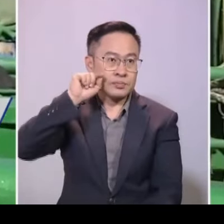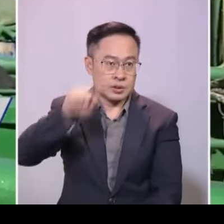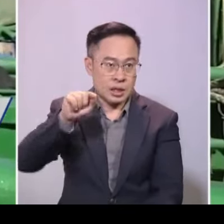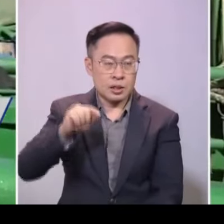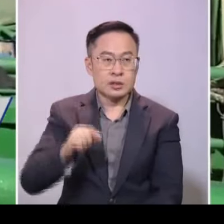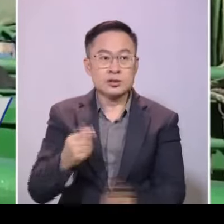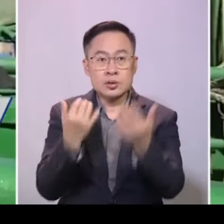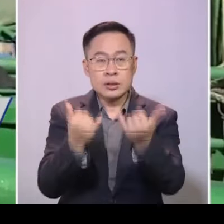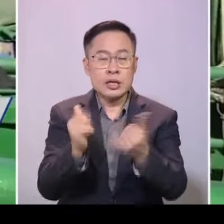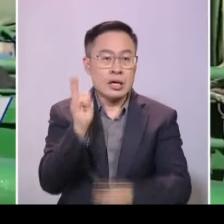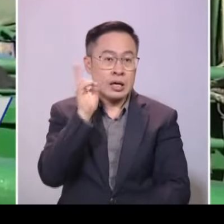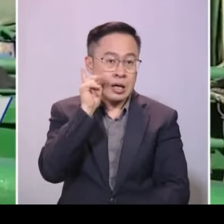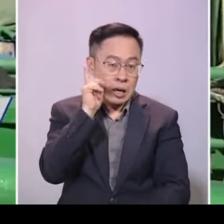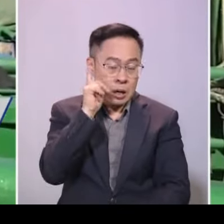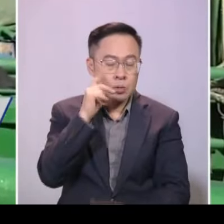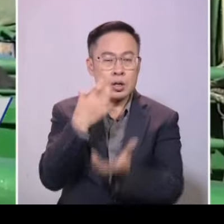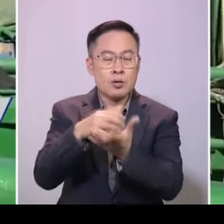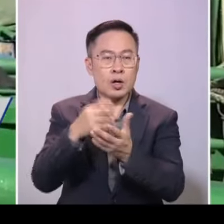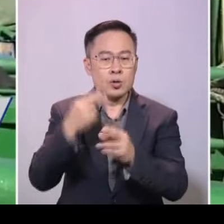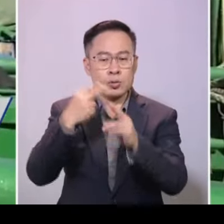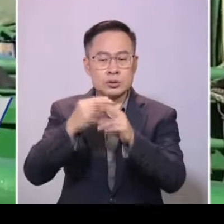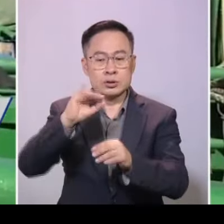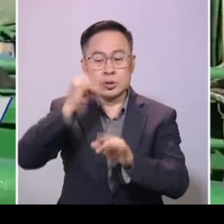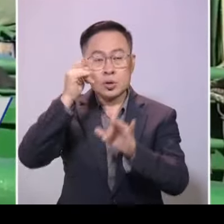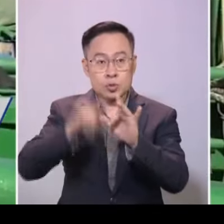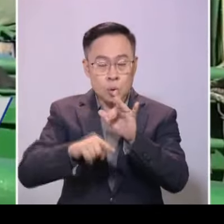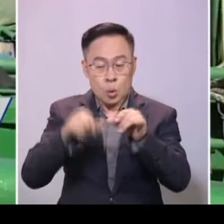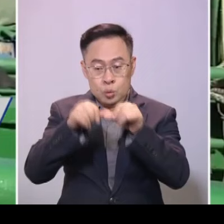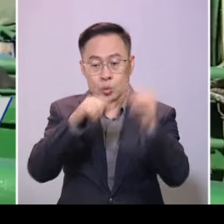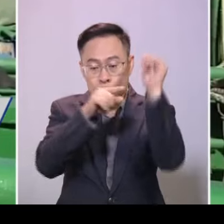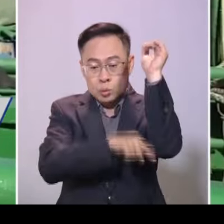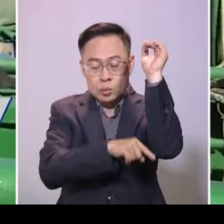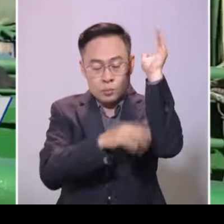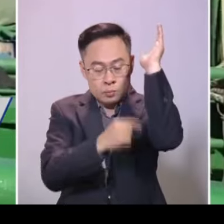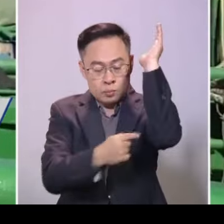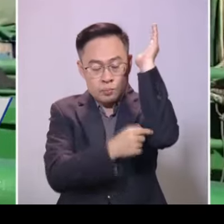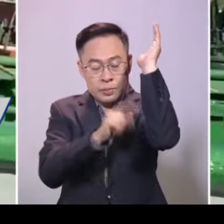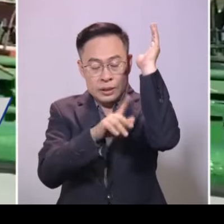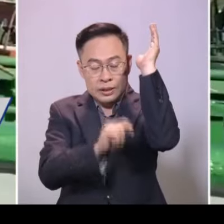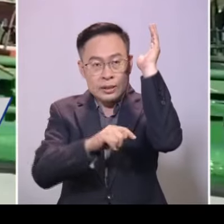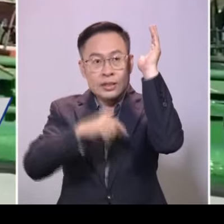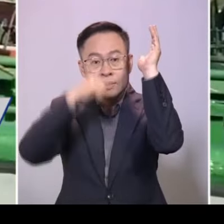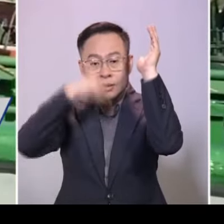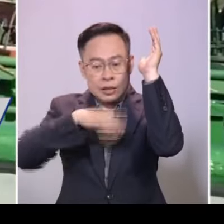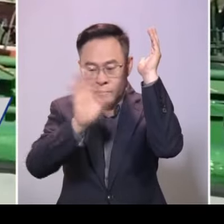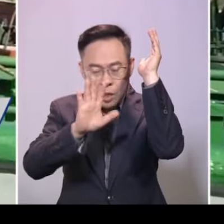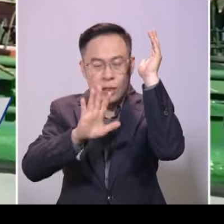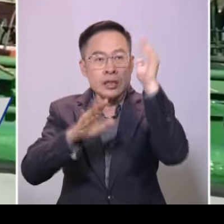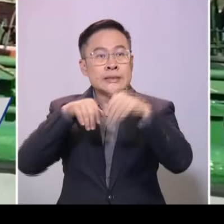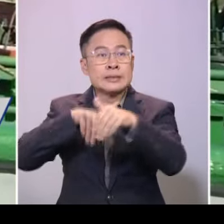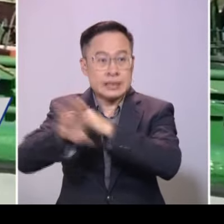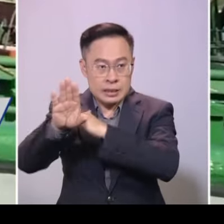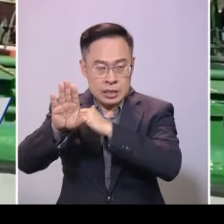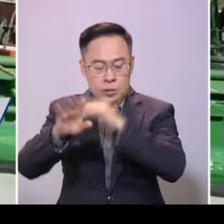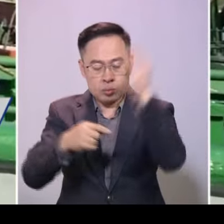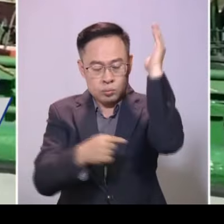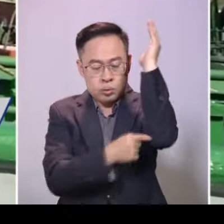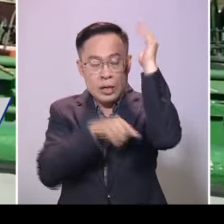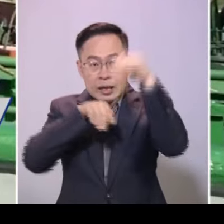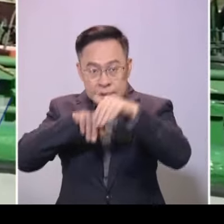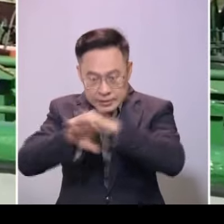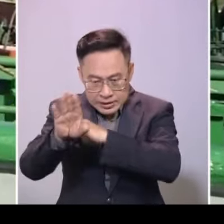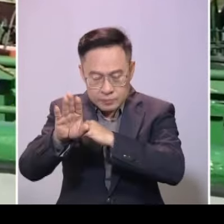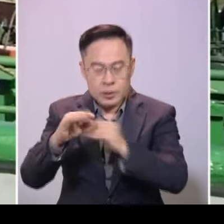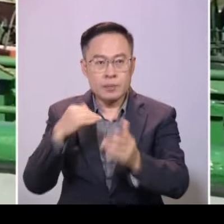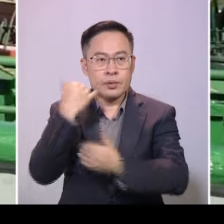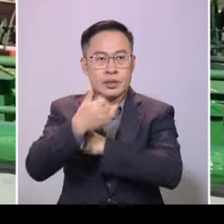ที่ฟังจากข่าวก็อยู่ชายแดนไม่ได้อยู่ในประเทศไทยแล้วก็ยังยอมรับว่าเครือข่ายนี้มีออกจากปากท่านนายกเอง